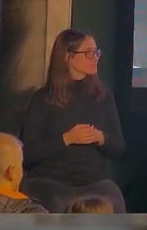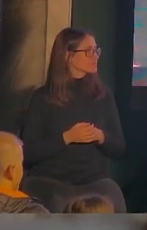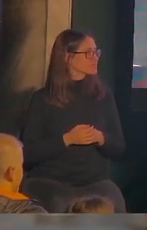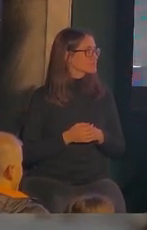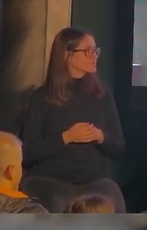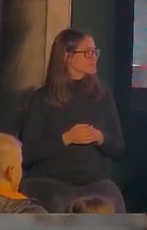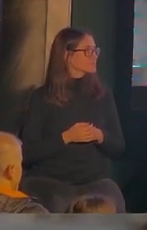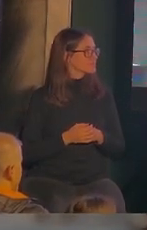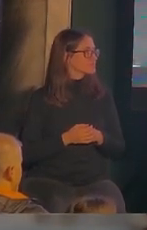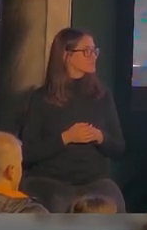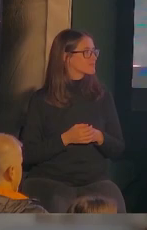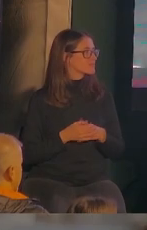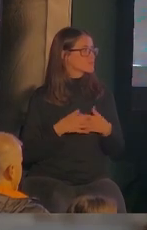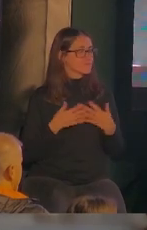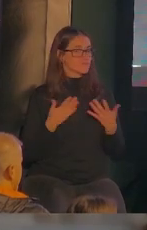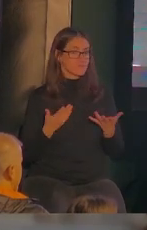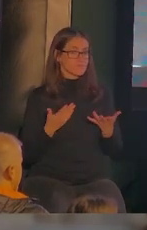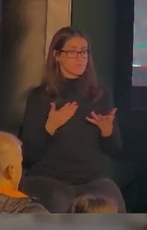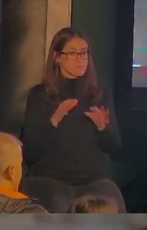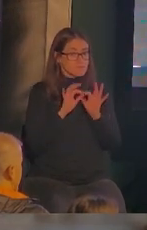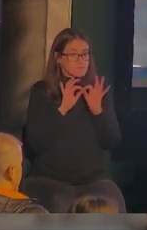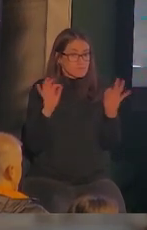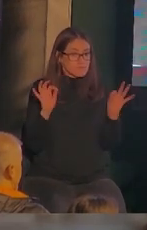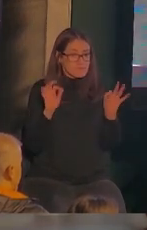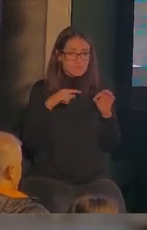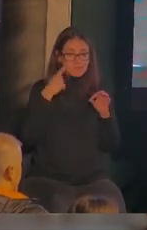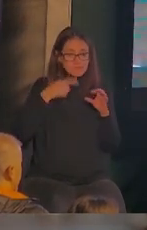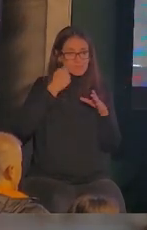I així de fàcil ho passo tot amb Turmix